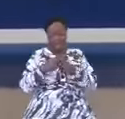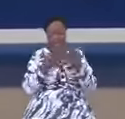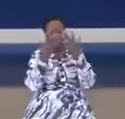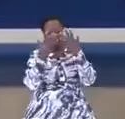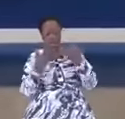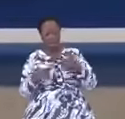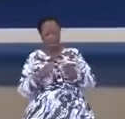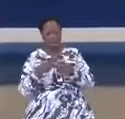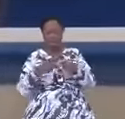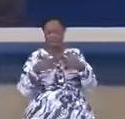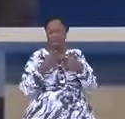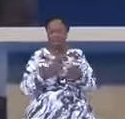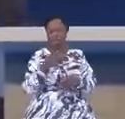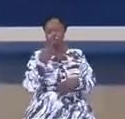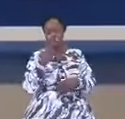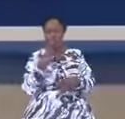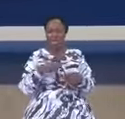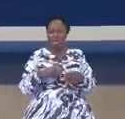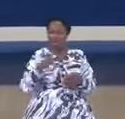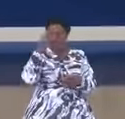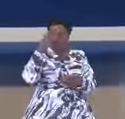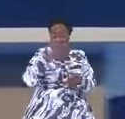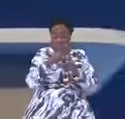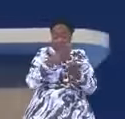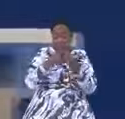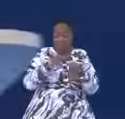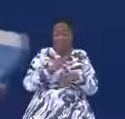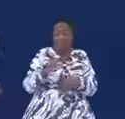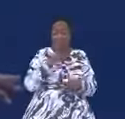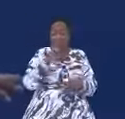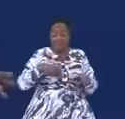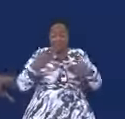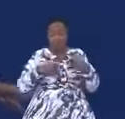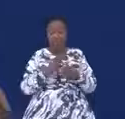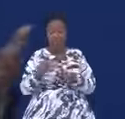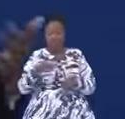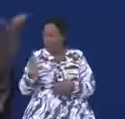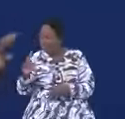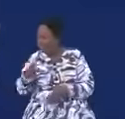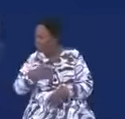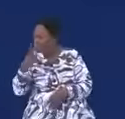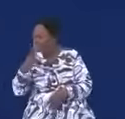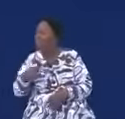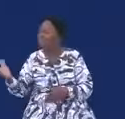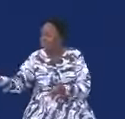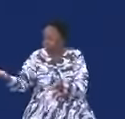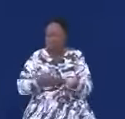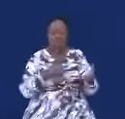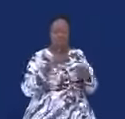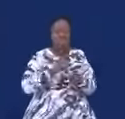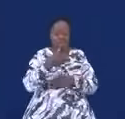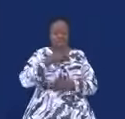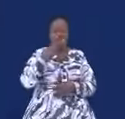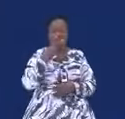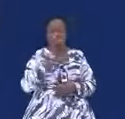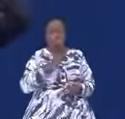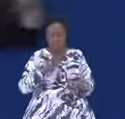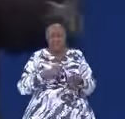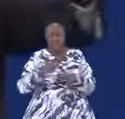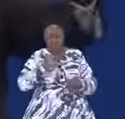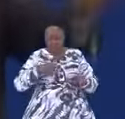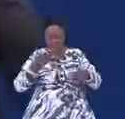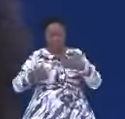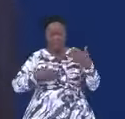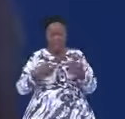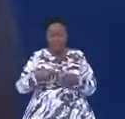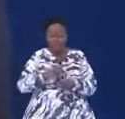quand quelques vraiment passe par des moments difficiles il doit trouver un moyen de pouvoir vraiment libéré la tension qui la